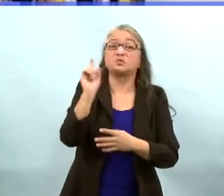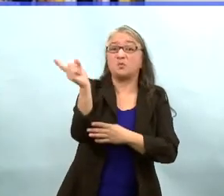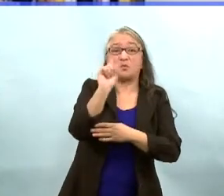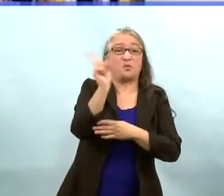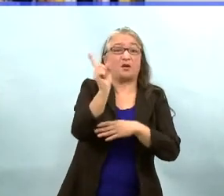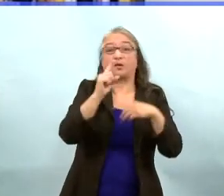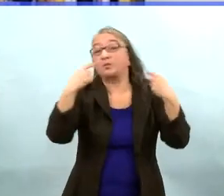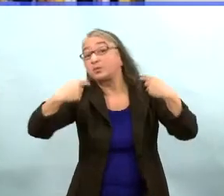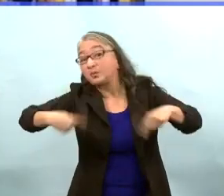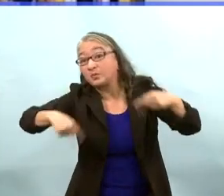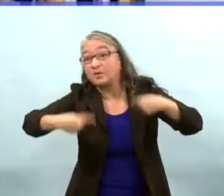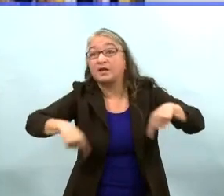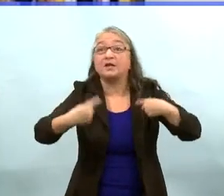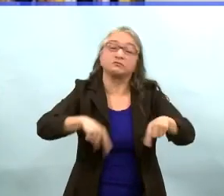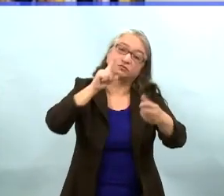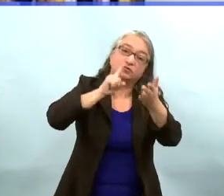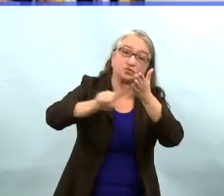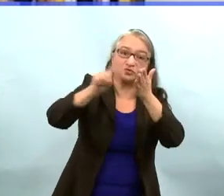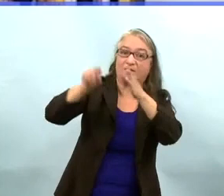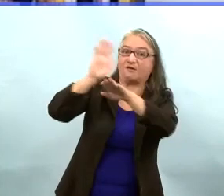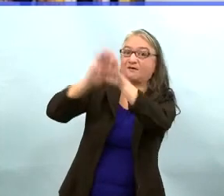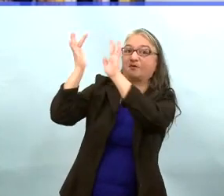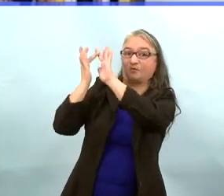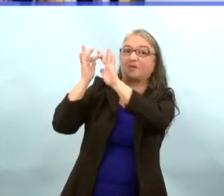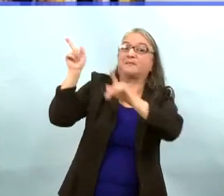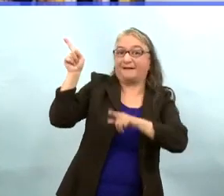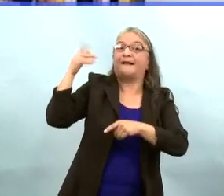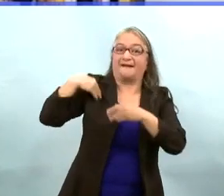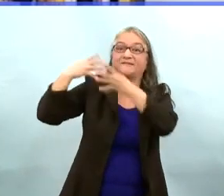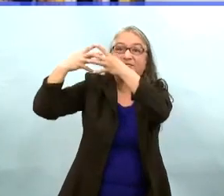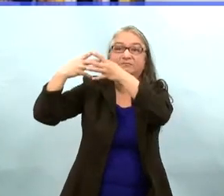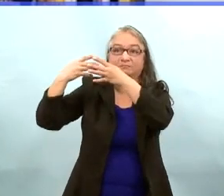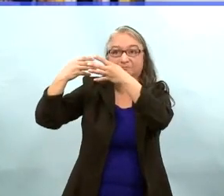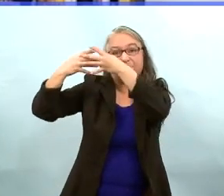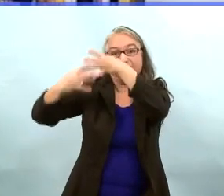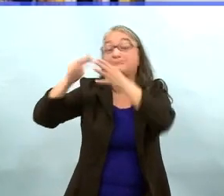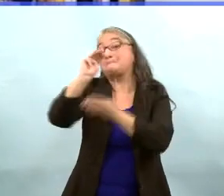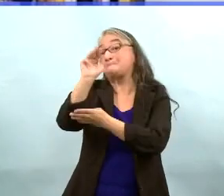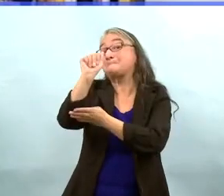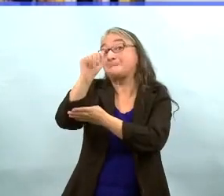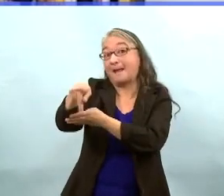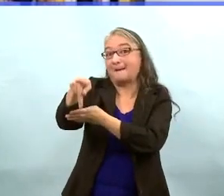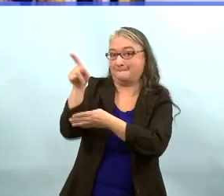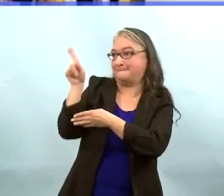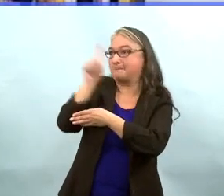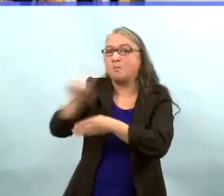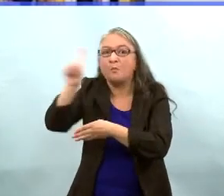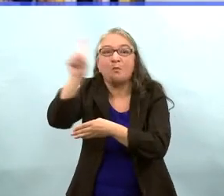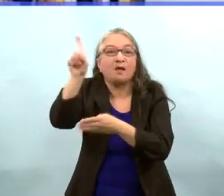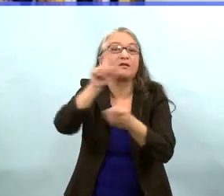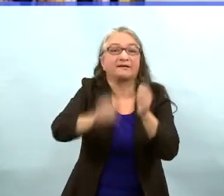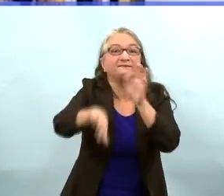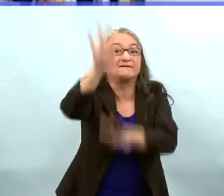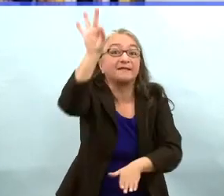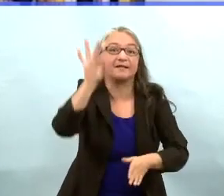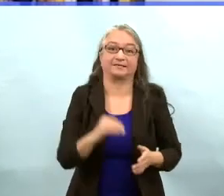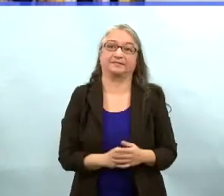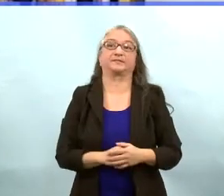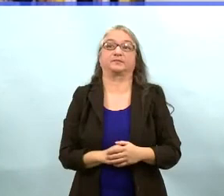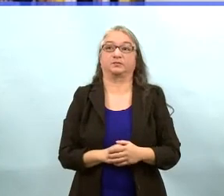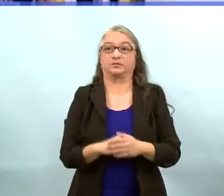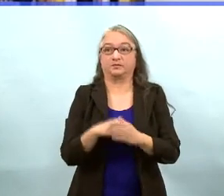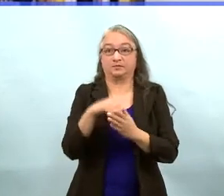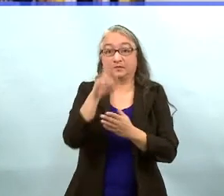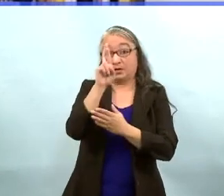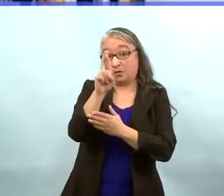les options qui sont à votre disponible. Alors, à l'heure actuelle, vous pouvez prendre des rendez-vous dans les cliniques provinciales de vaccination